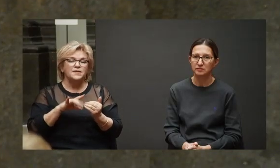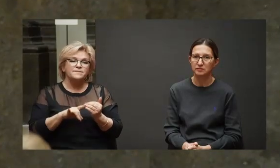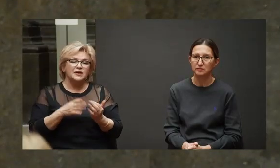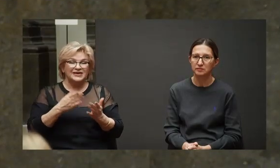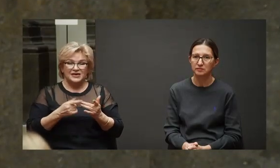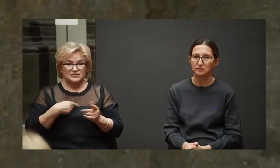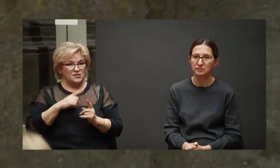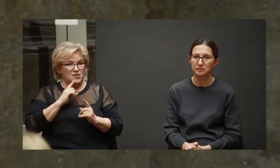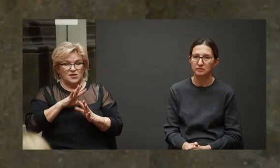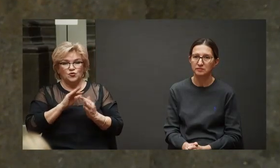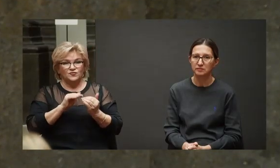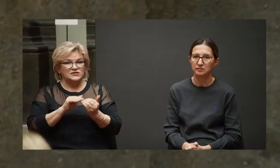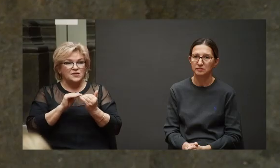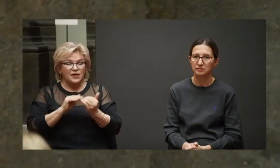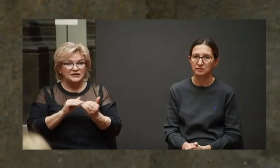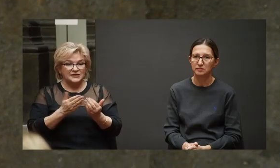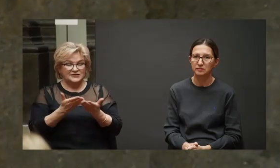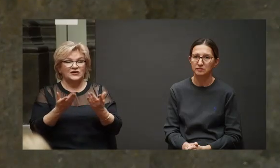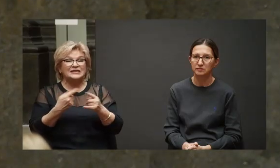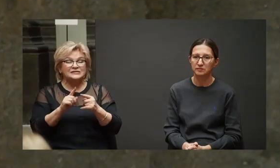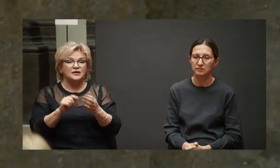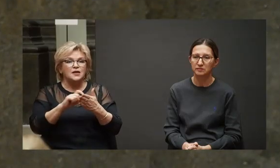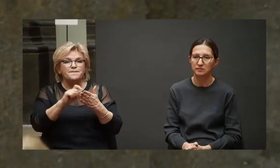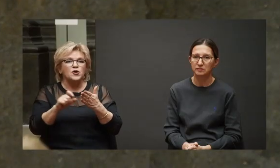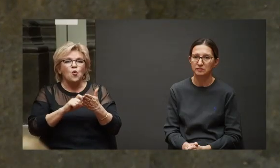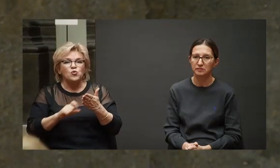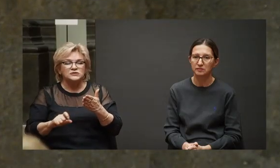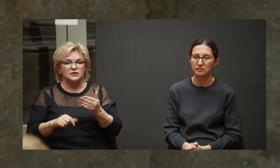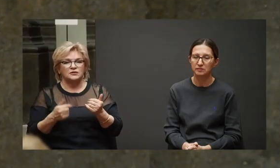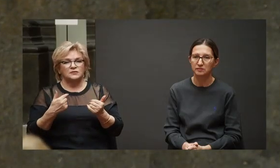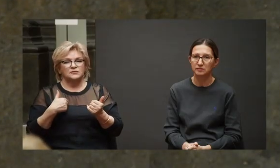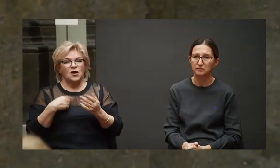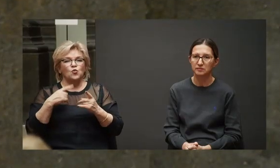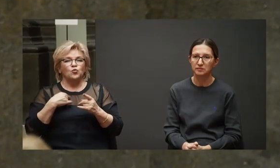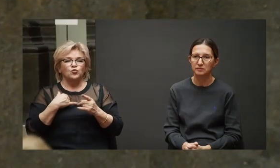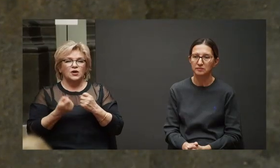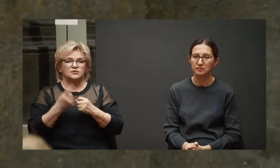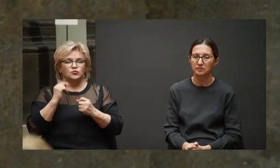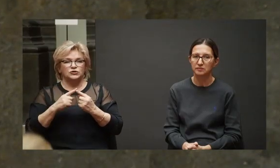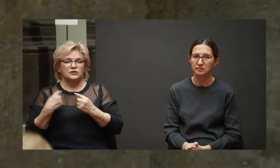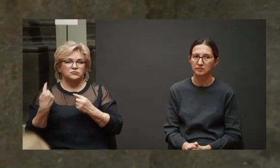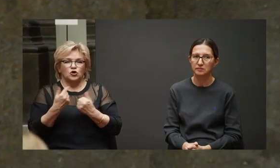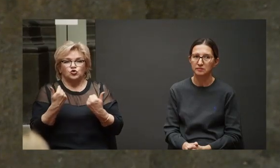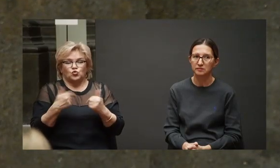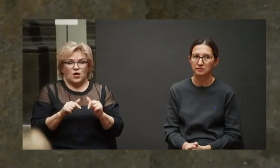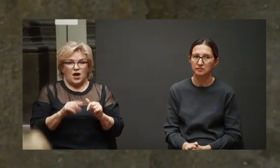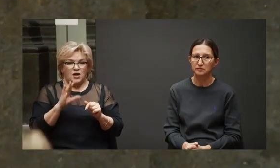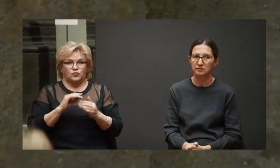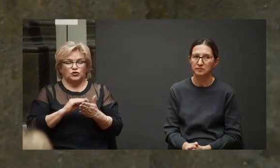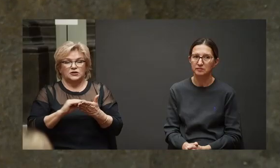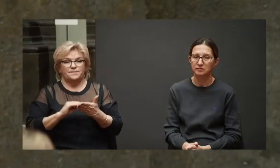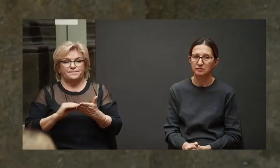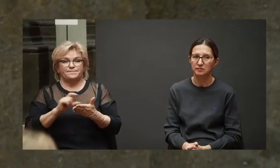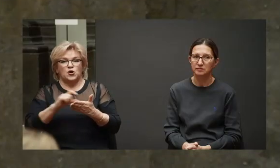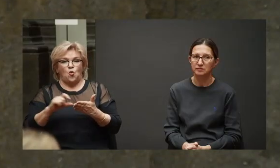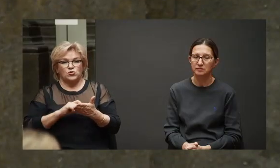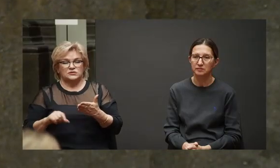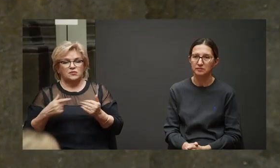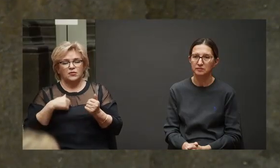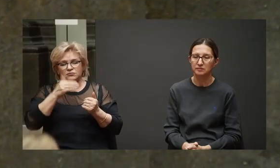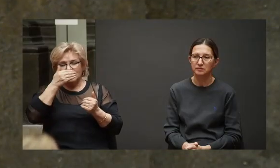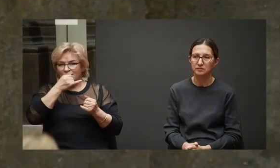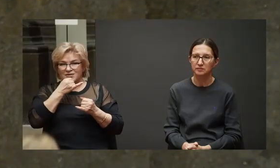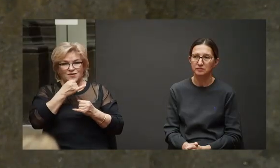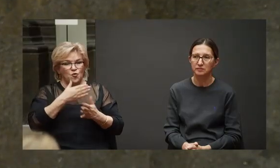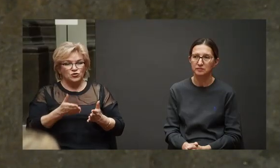мы, если мы не будем взаимодействовать с этой прозой, да, то нас окружит другая проза. То есть мы не можем закрыть глаза, да, к счастью. То есть